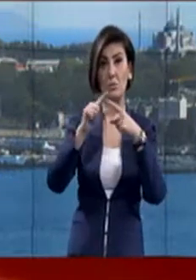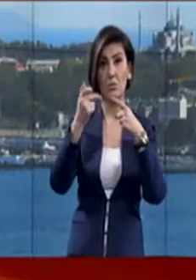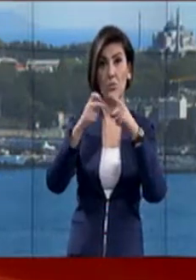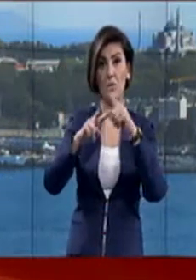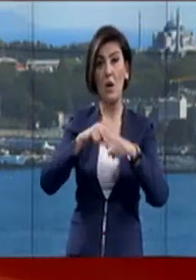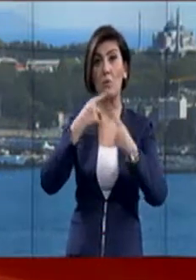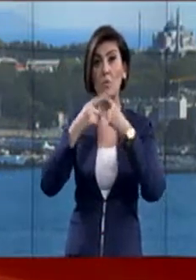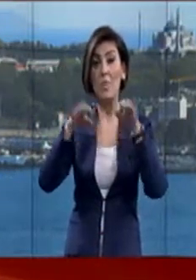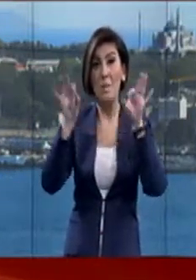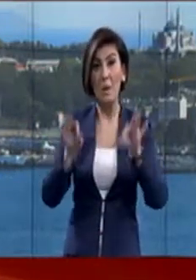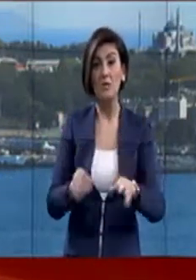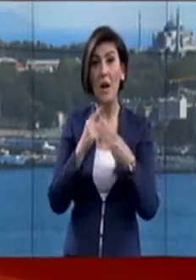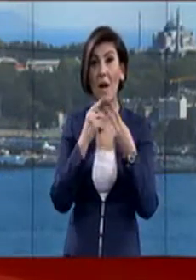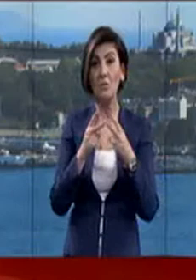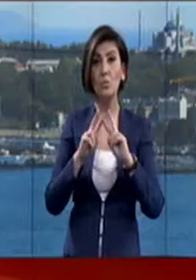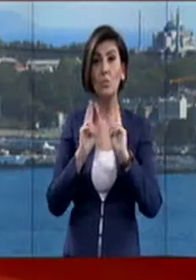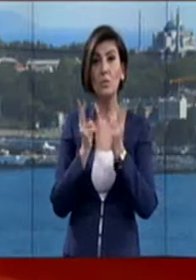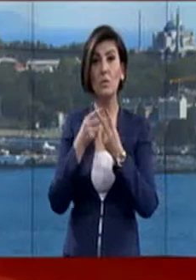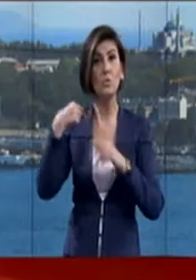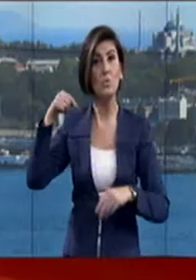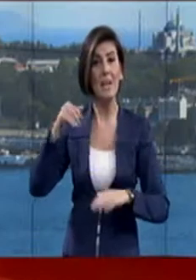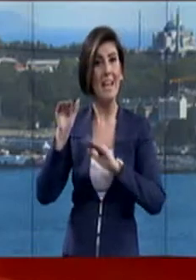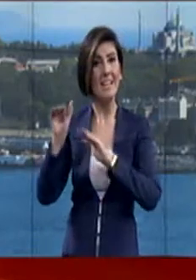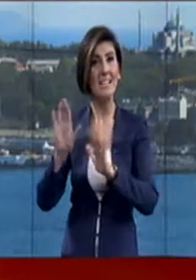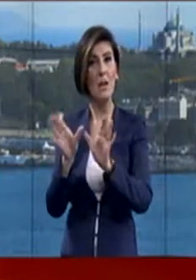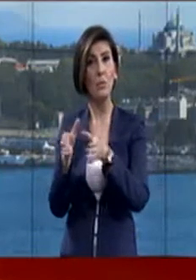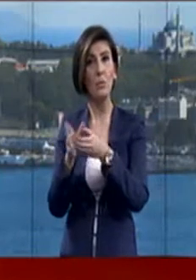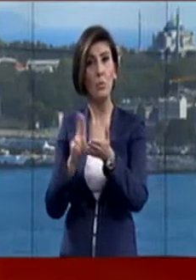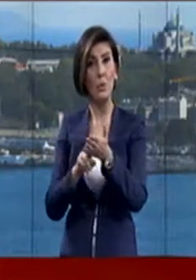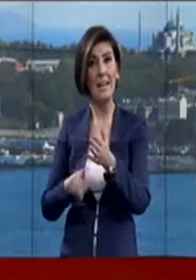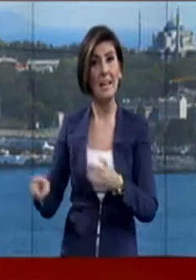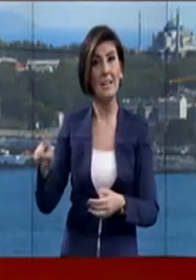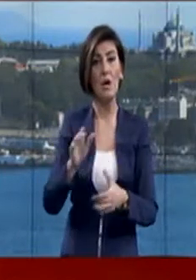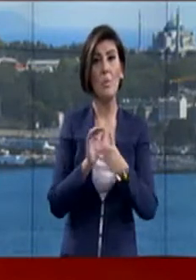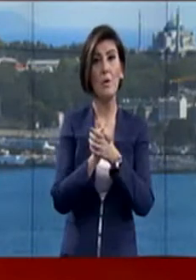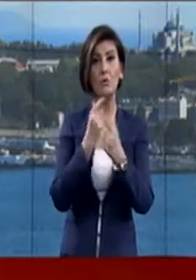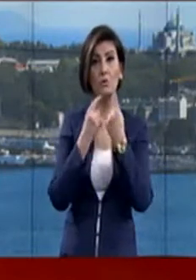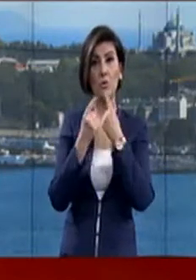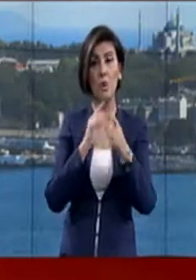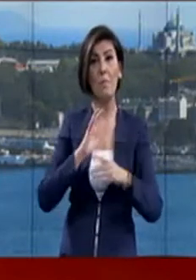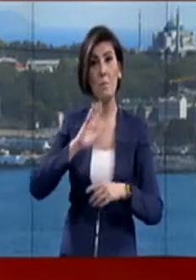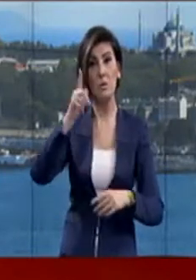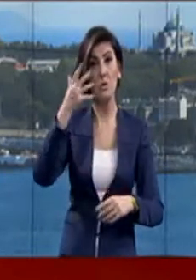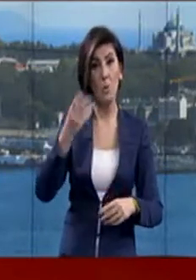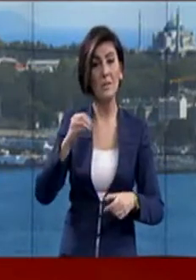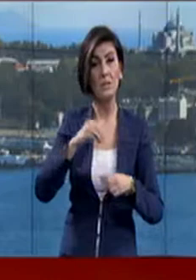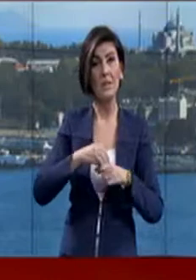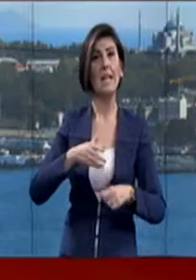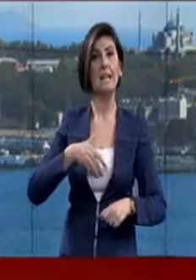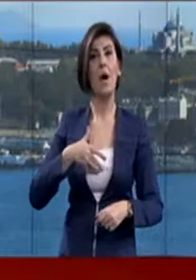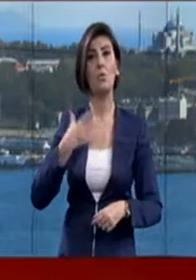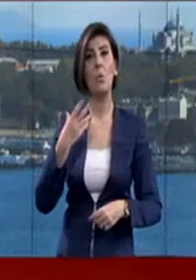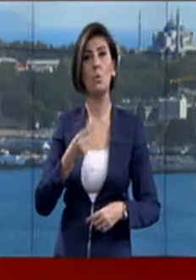resmen başladığını açıklarken, Uluslararası Suriye'ye destek grubu üyelerine de barış görüşmelerinin başarıya ulaşması için